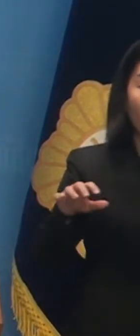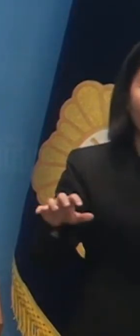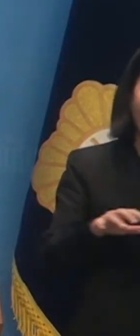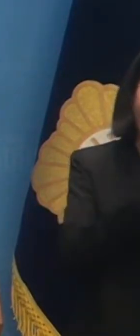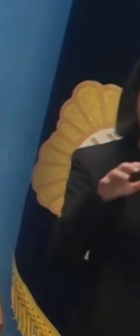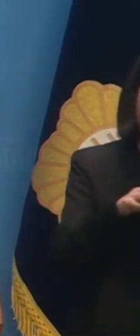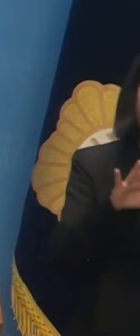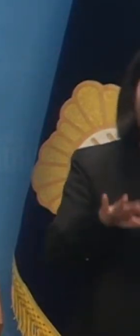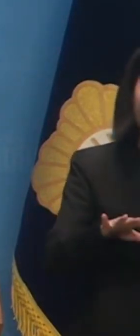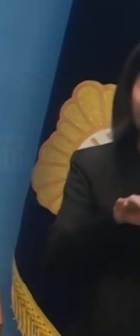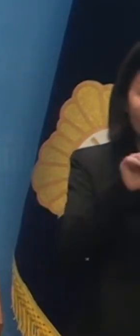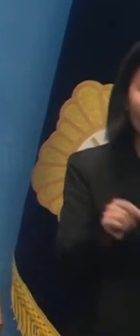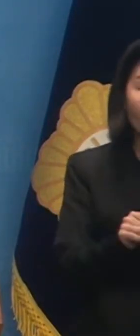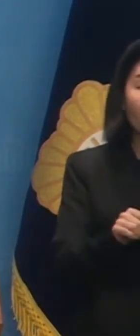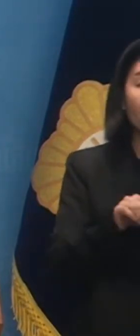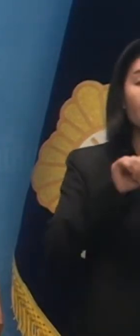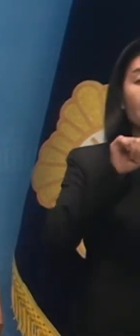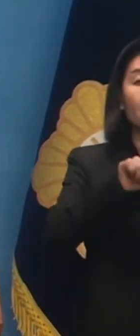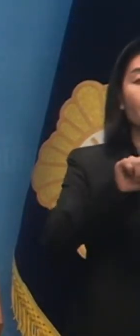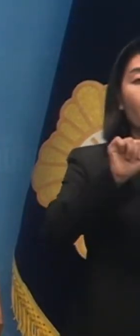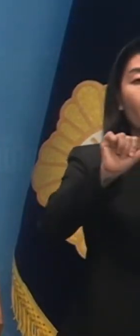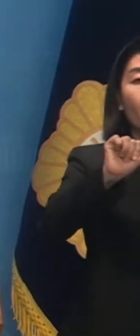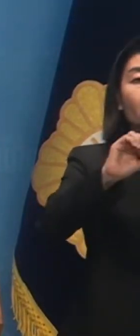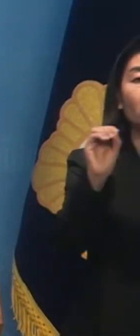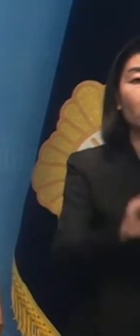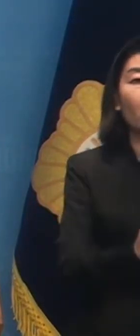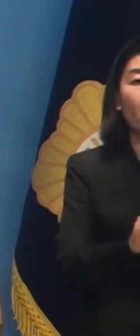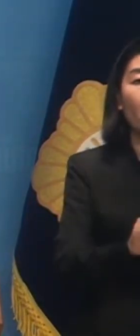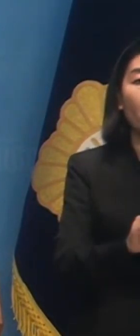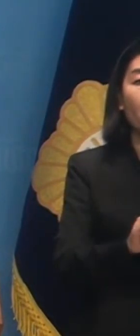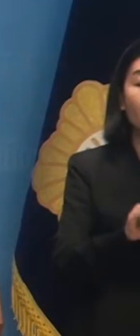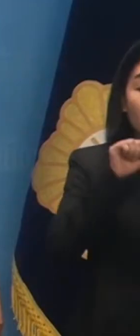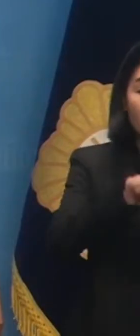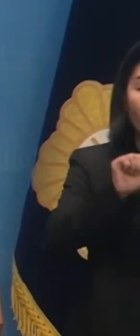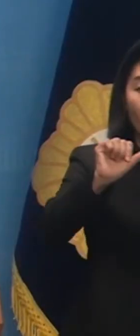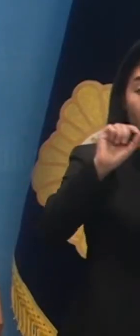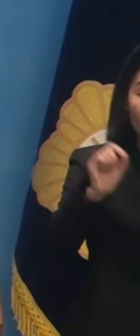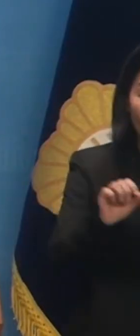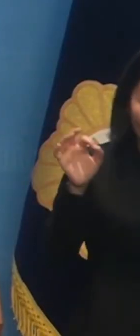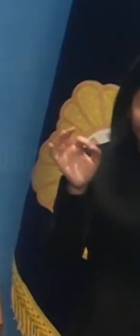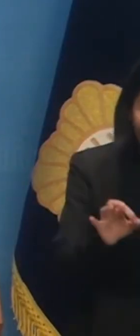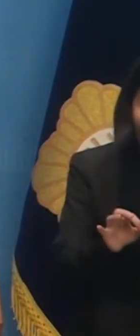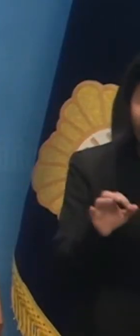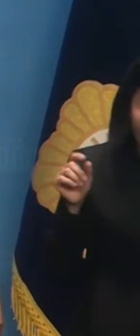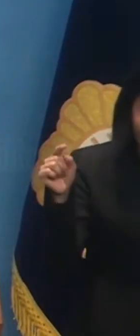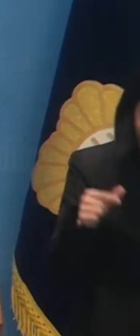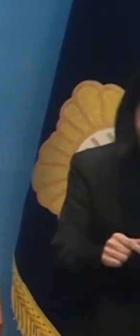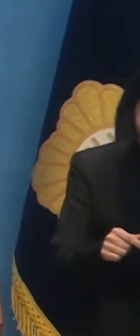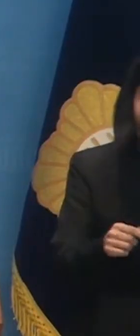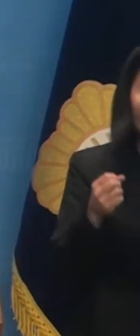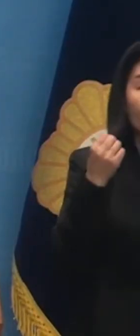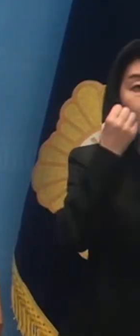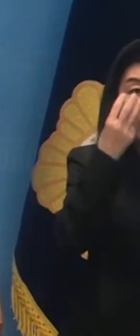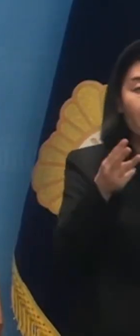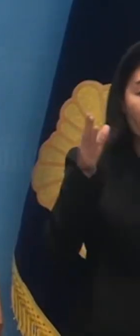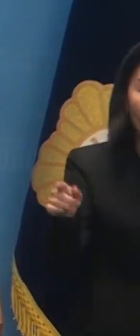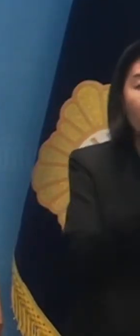2월 1.9%로 주저앉았고 3개월 사이에 0.8%로 또 반토막이